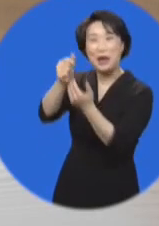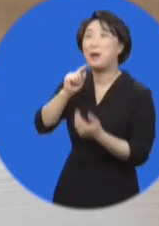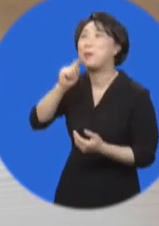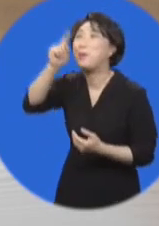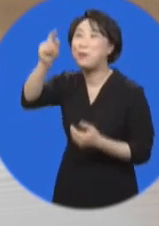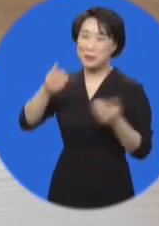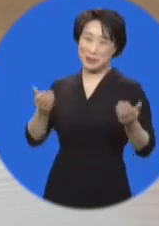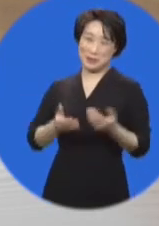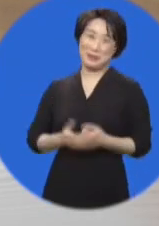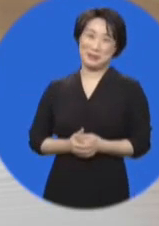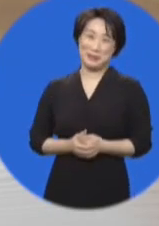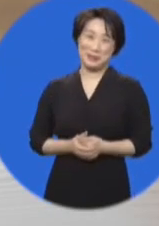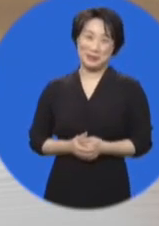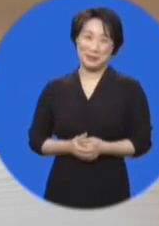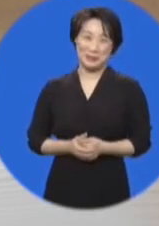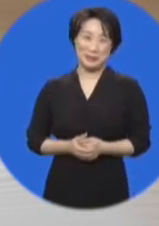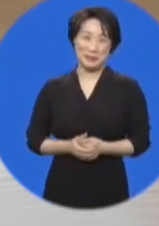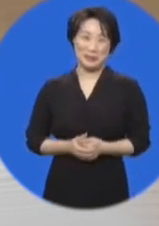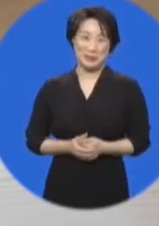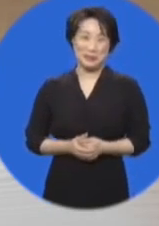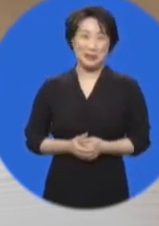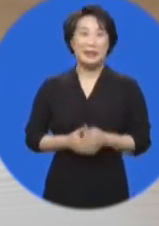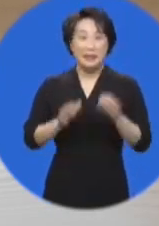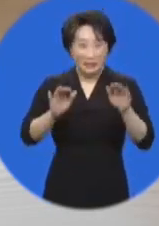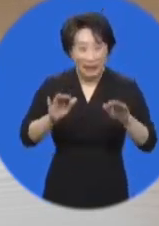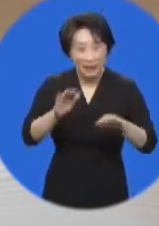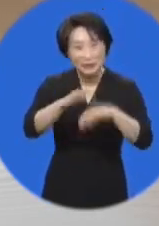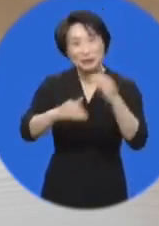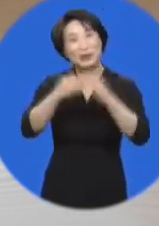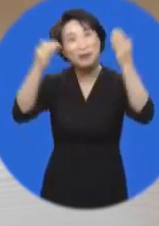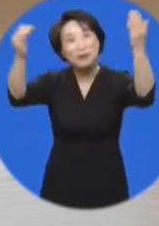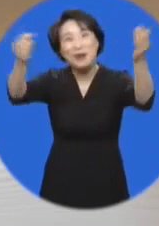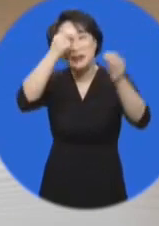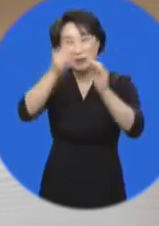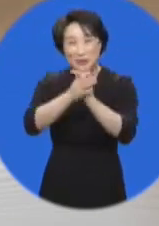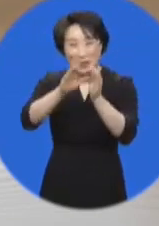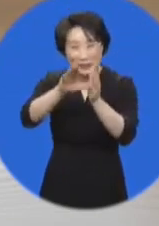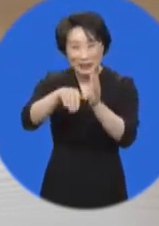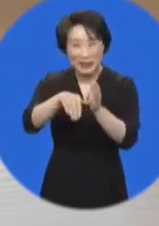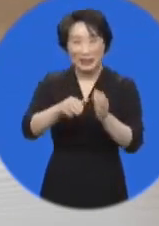될 일이다 이 말이야. 두 손 번쩍 들고